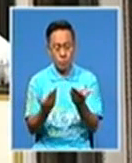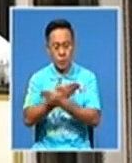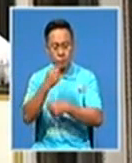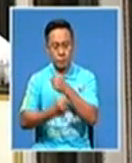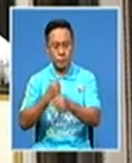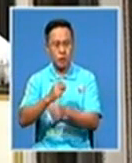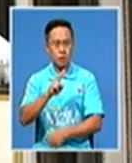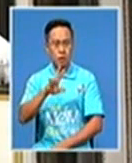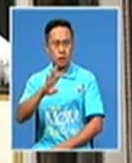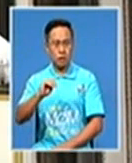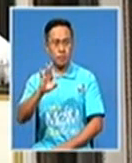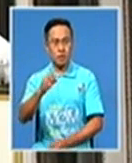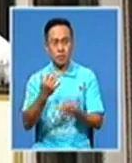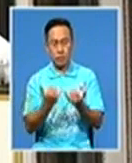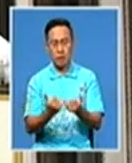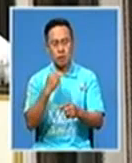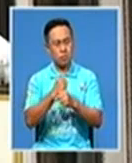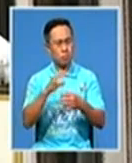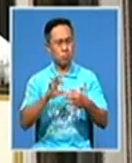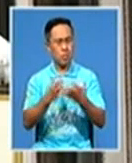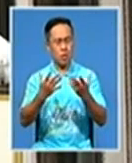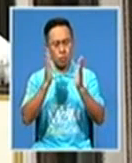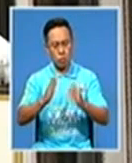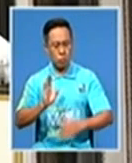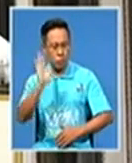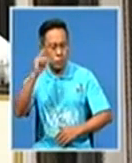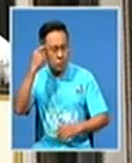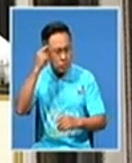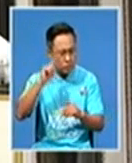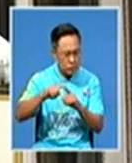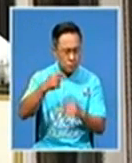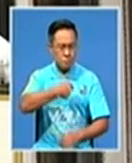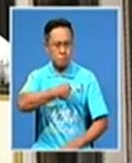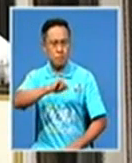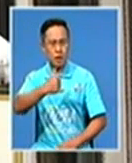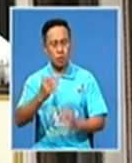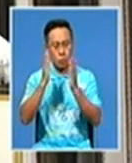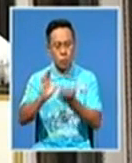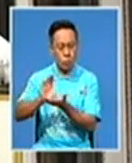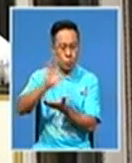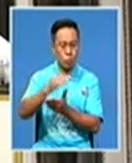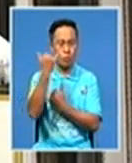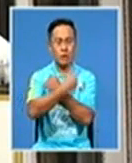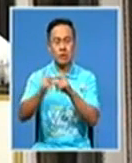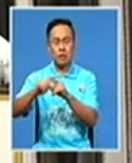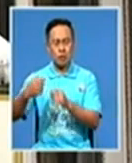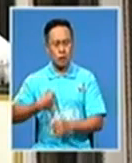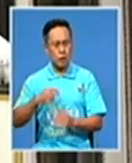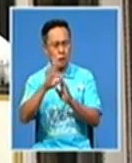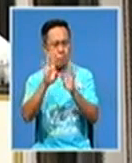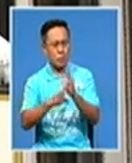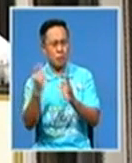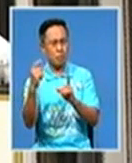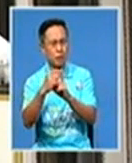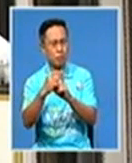นะครับซึ่งอาจจะทำให้ขาดความเชื่อมั่นจากผู้ประกอบการนักธุรกิจต่างชาติที่อยากให้เราออกเป็นกฎหมายเพื่อให้เกิด